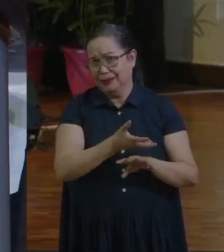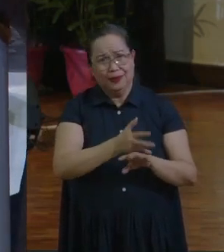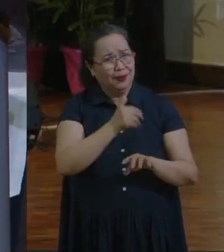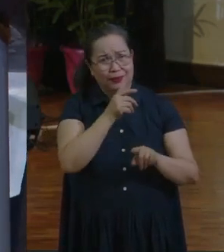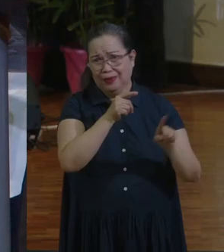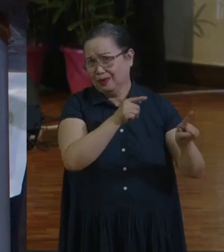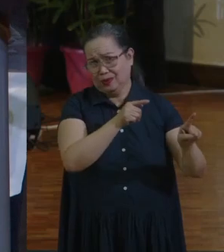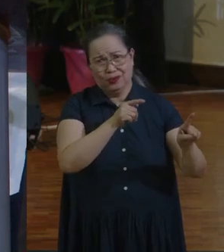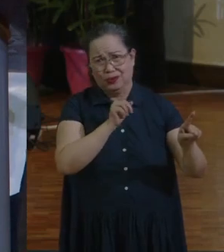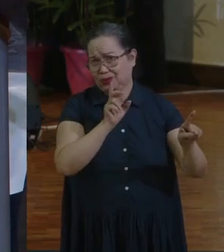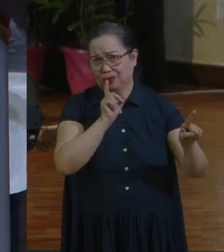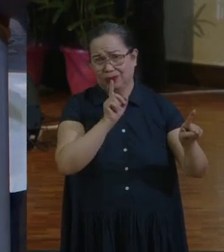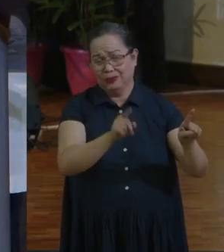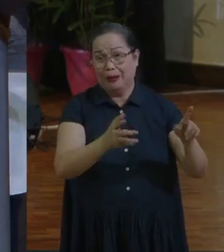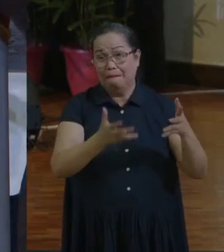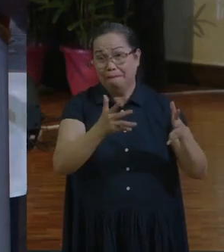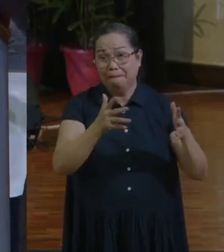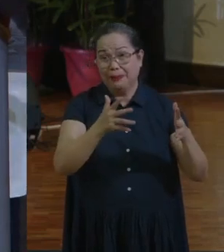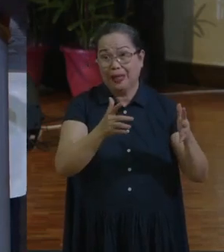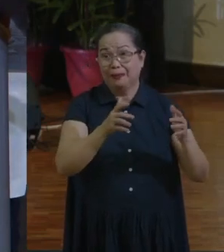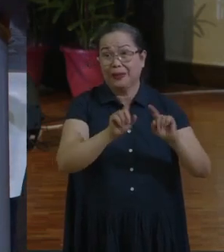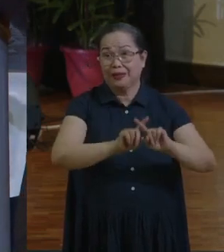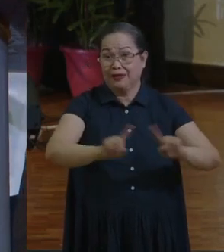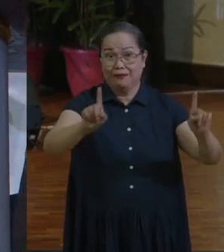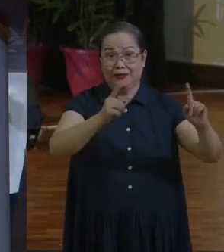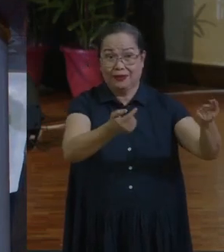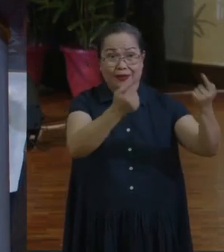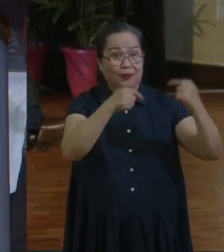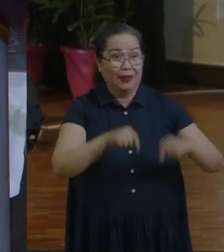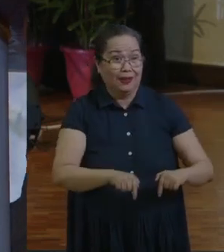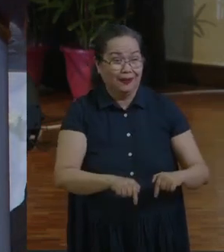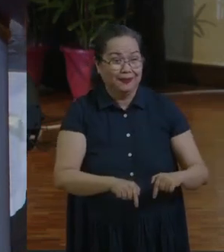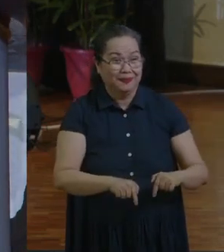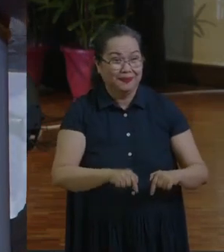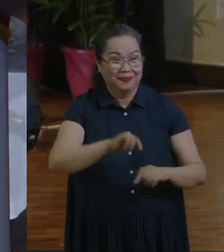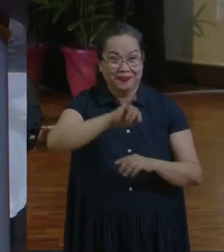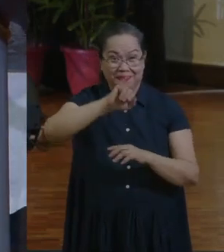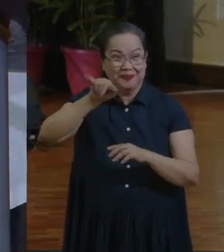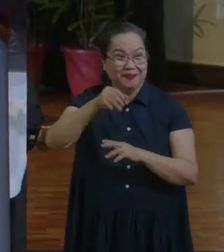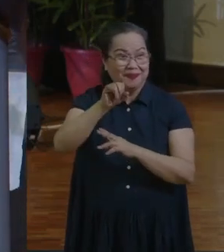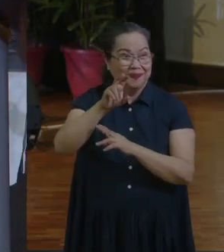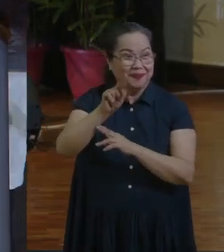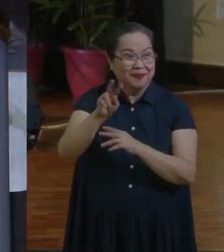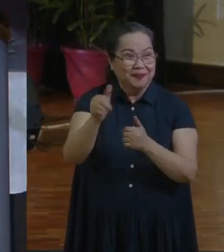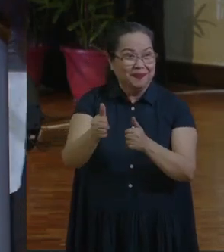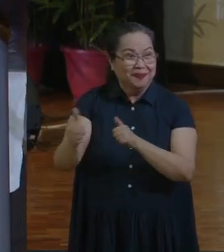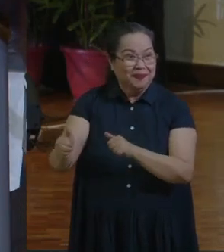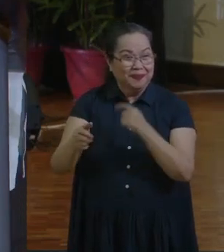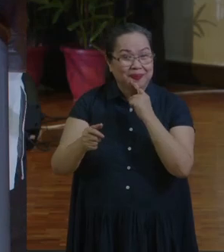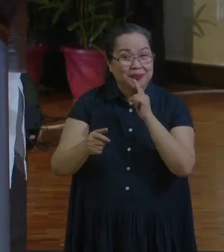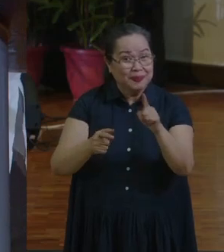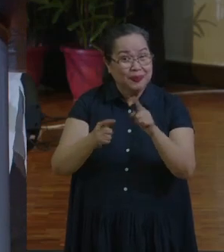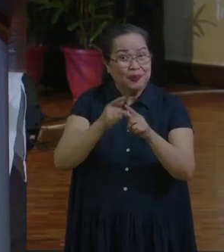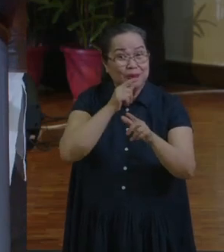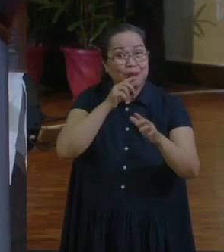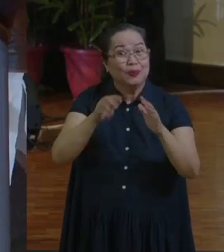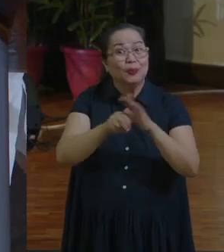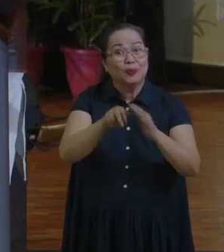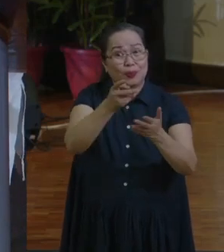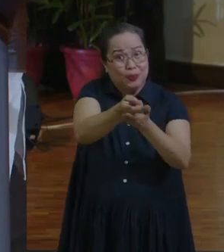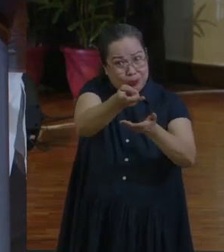yun. Iba siguro yung darating. Si John the Baptist ay ngani-ngani ng matisod.